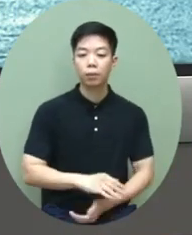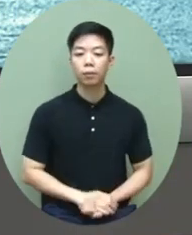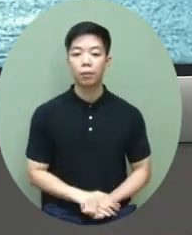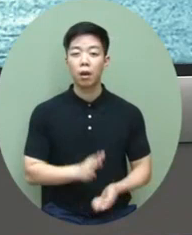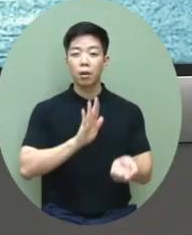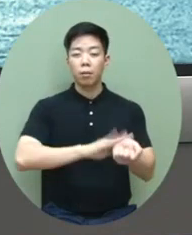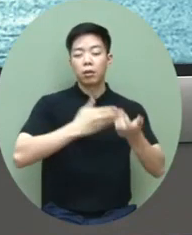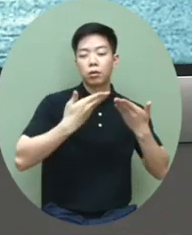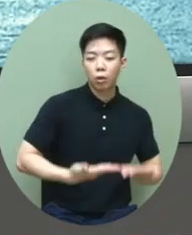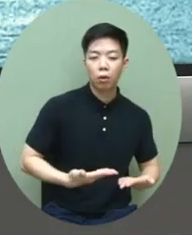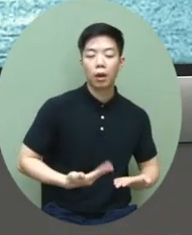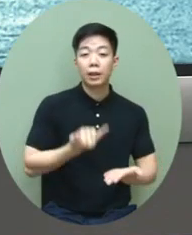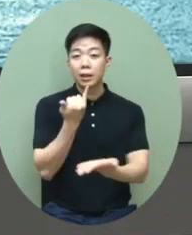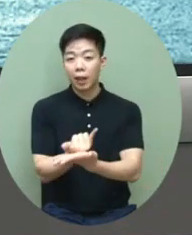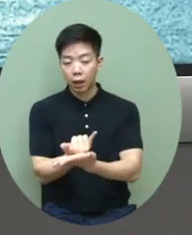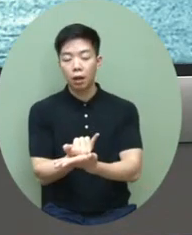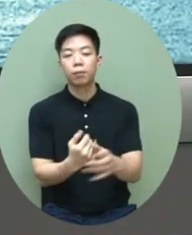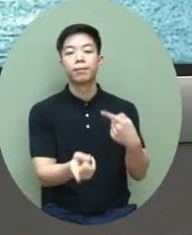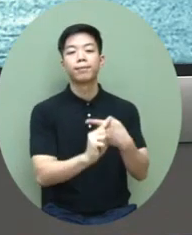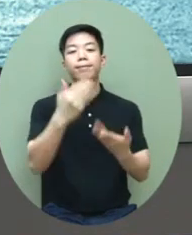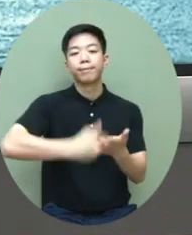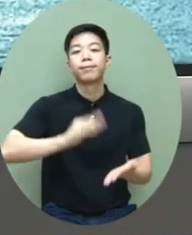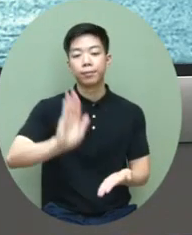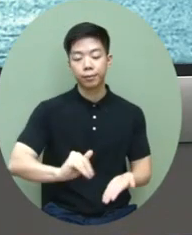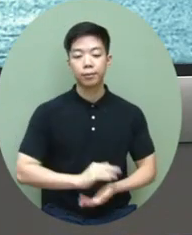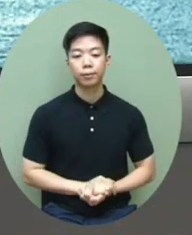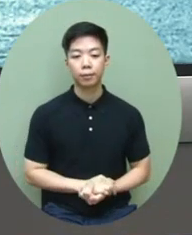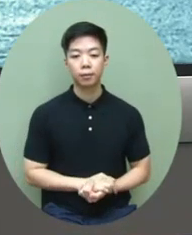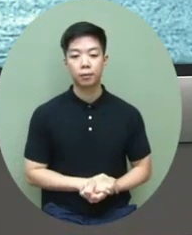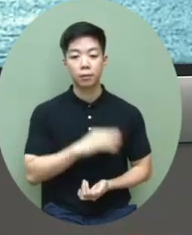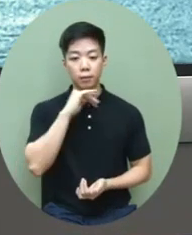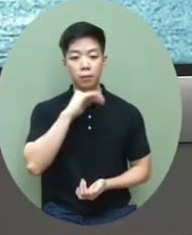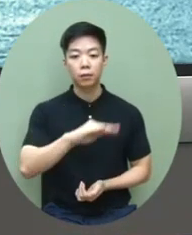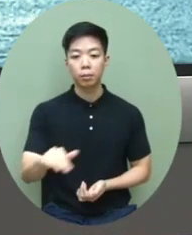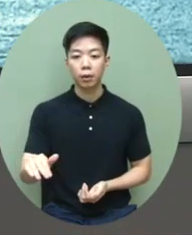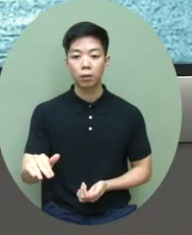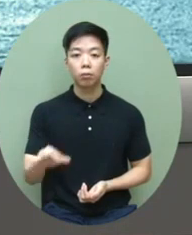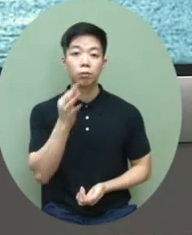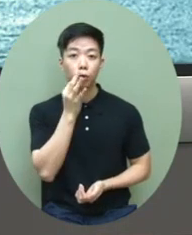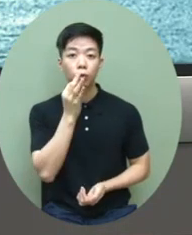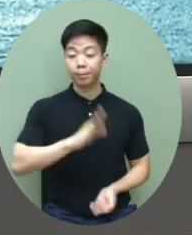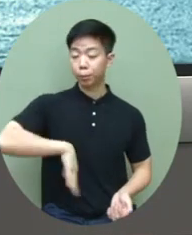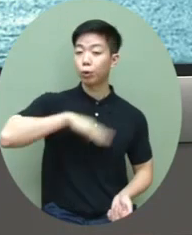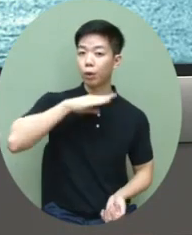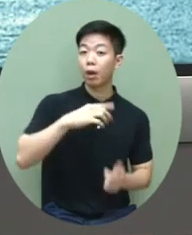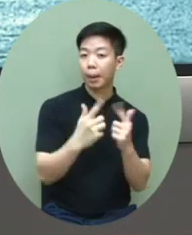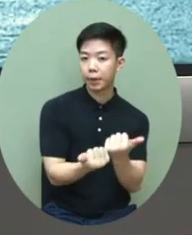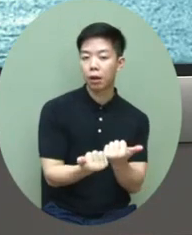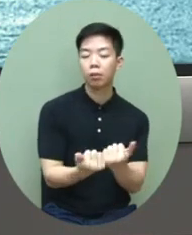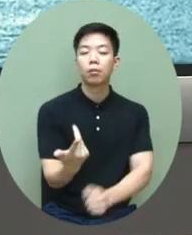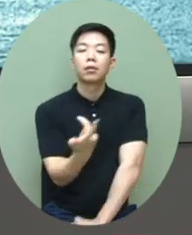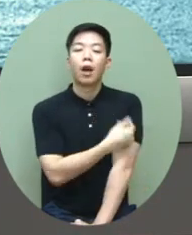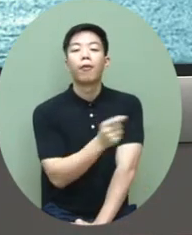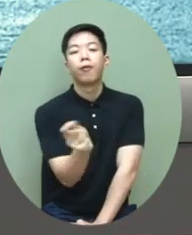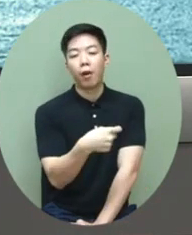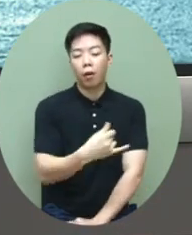重症同埋死亡嘅風險嘅。咁亦都如果小朋友已經合乎資格打針咧，就唔好猶豫啦，